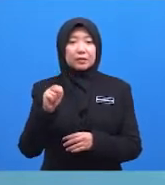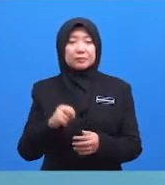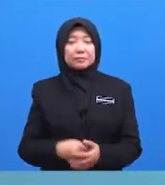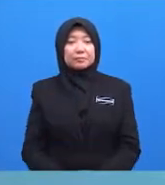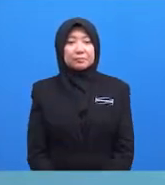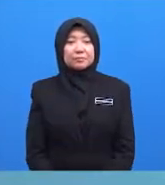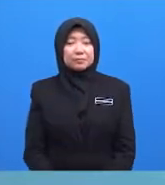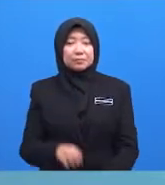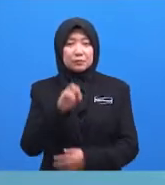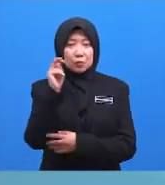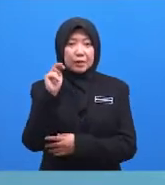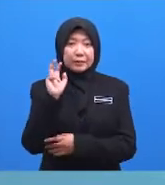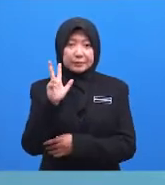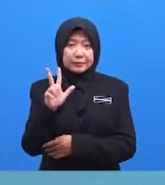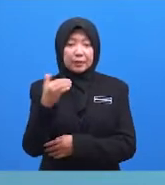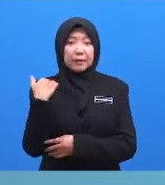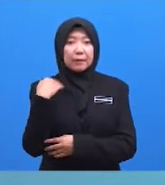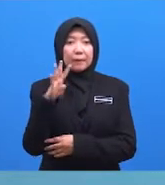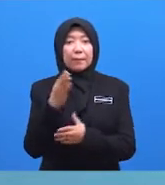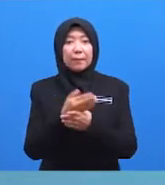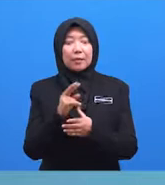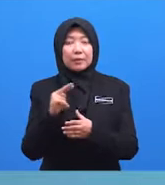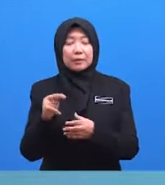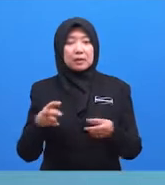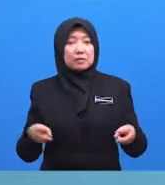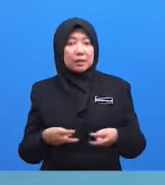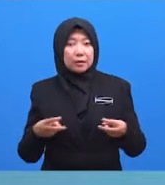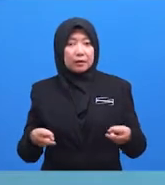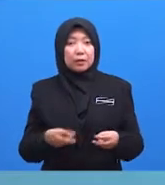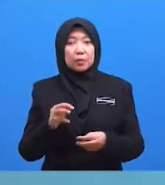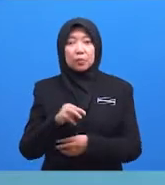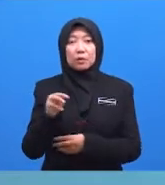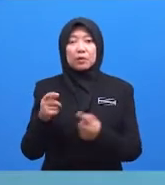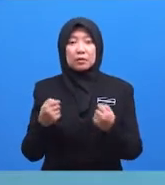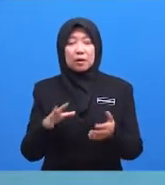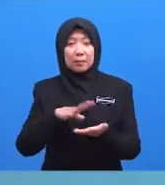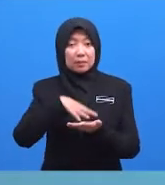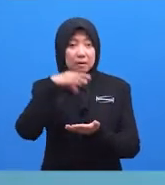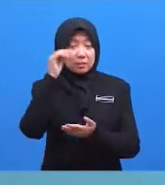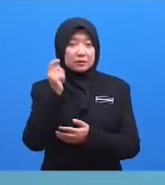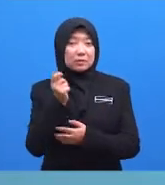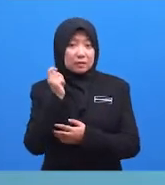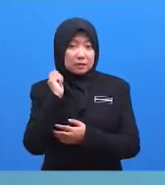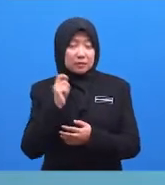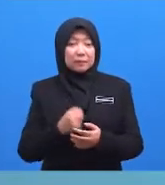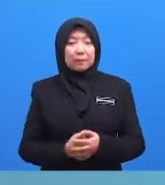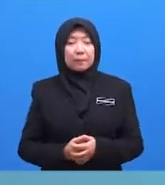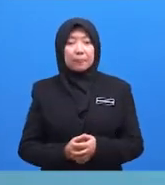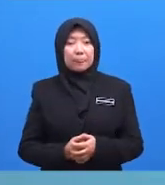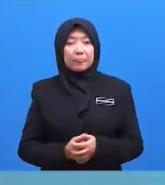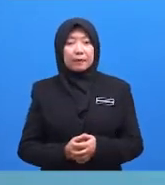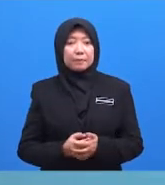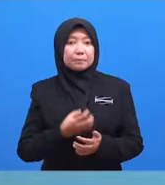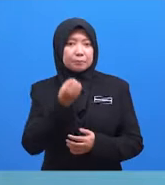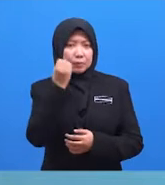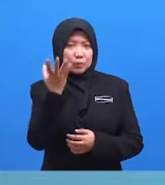Soalan yang ketiga. Terdapat empat bahagian salad yang murid telah pelajari sebentar tadi.